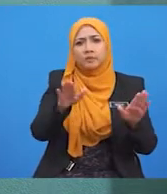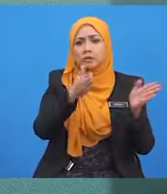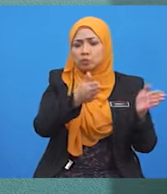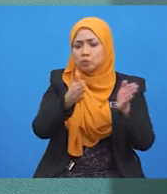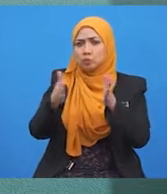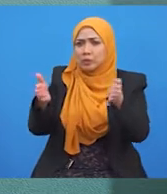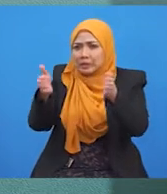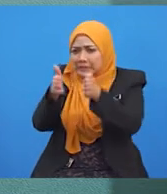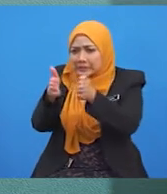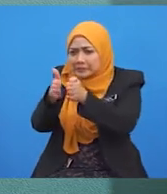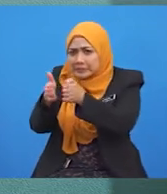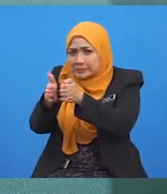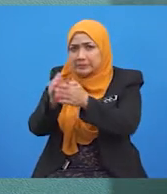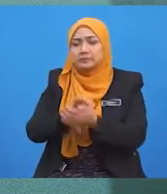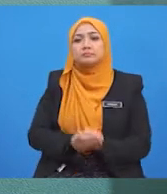termometer